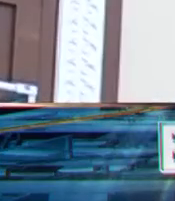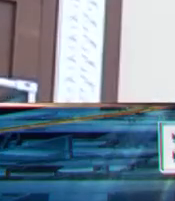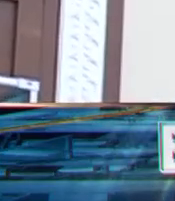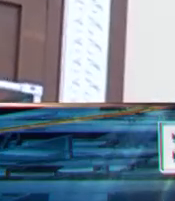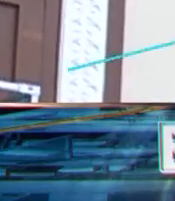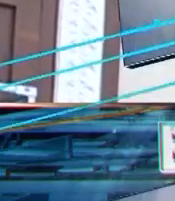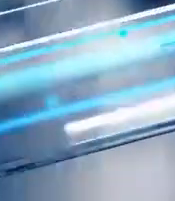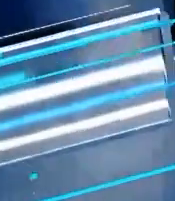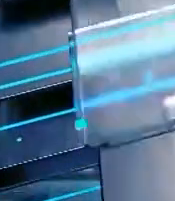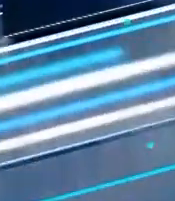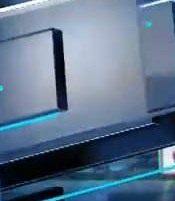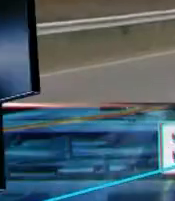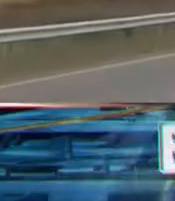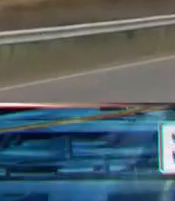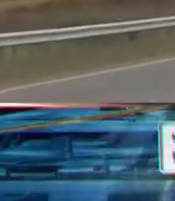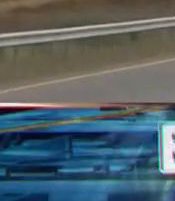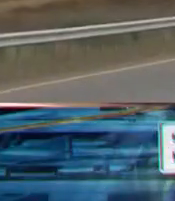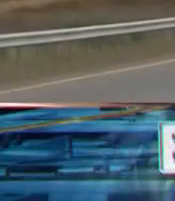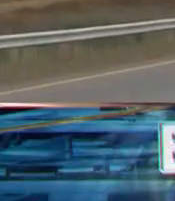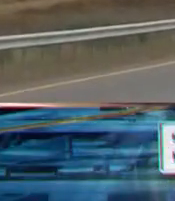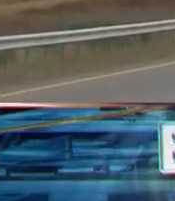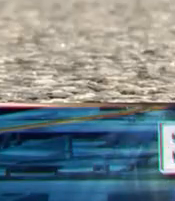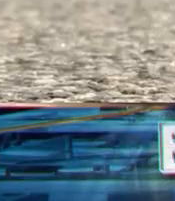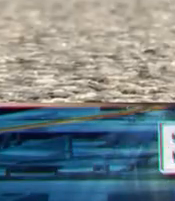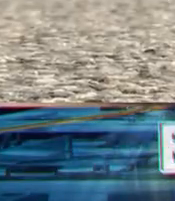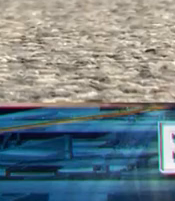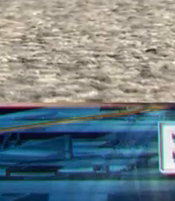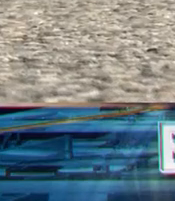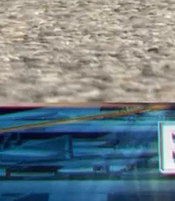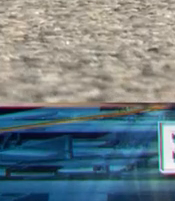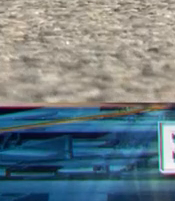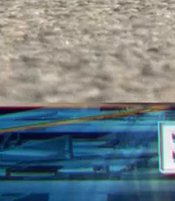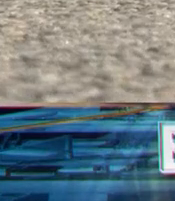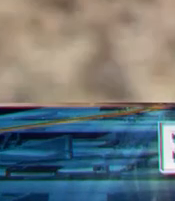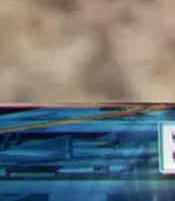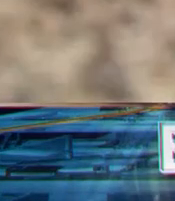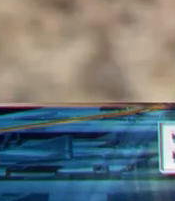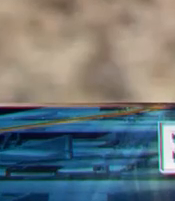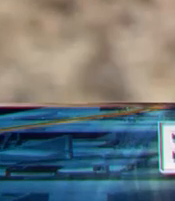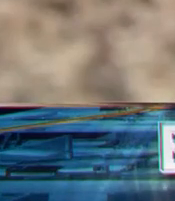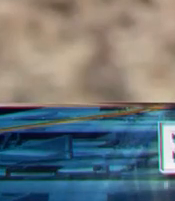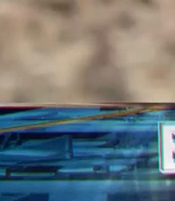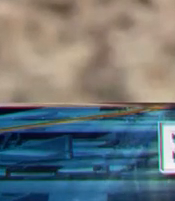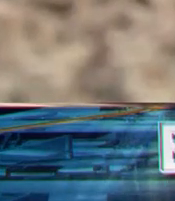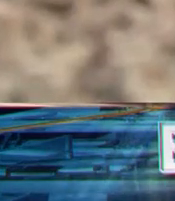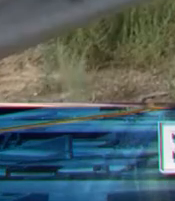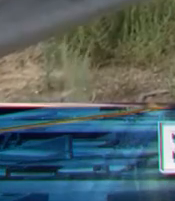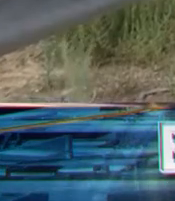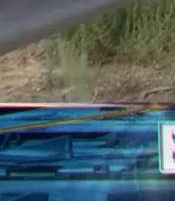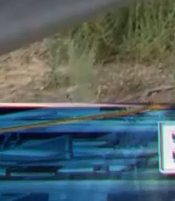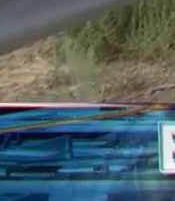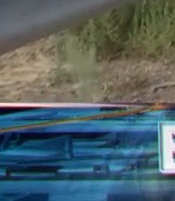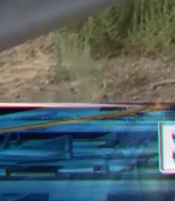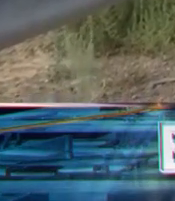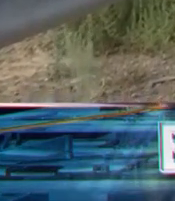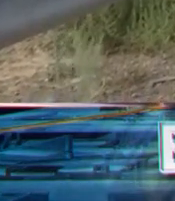Алматы облысынан. Облыста автомобиль жолдарының сапасы сын көтермейді. Жыл басынан күтіп баптау жұмыстарын мардымсыз